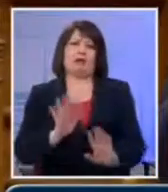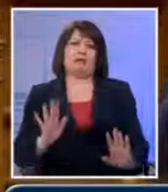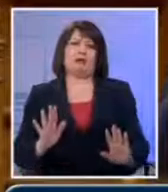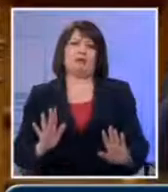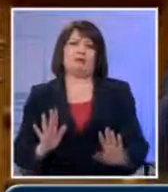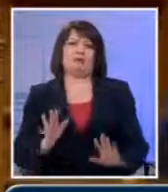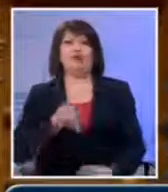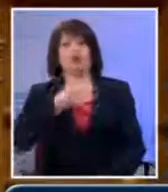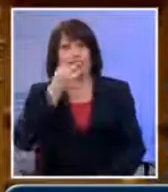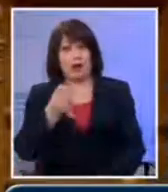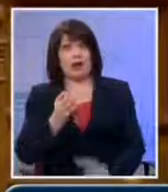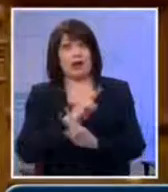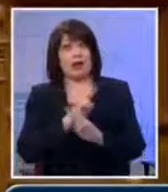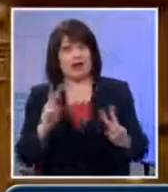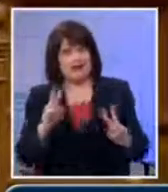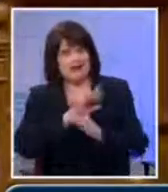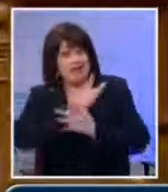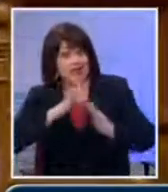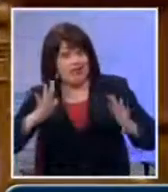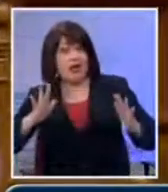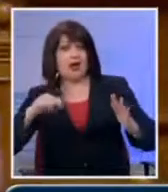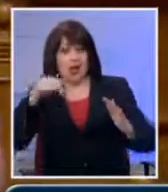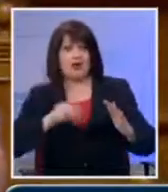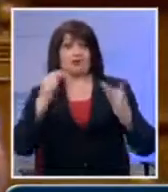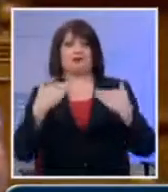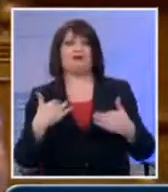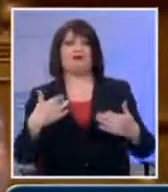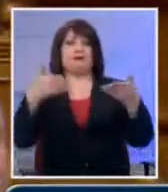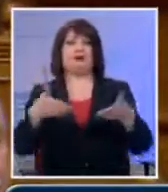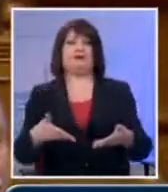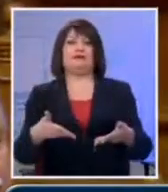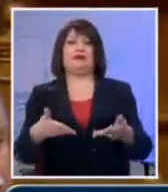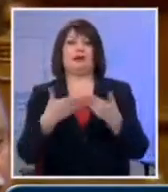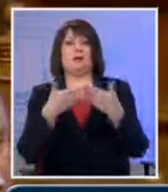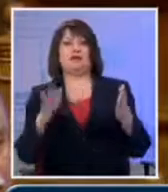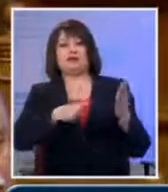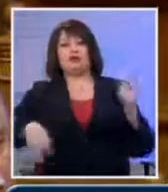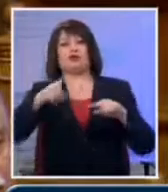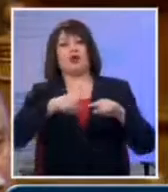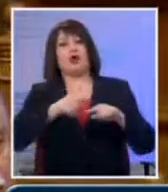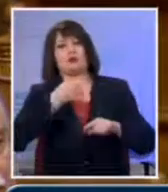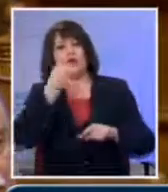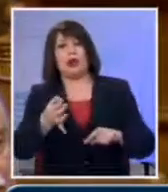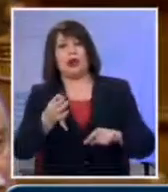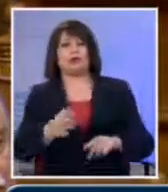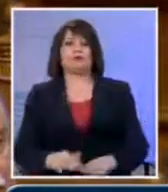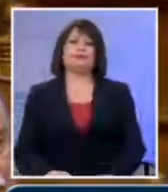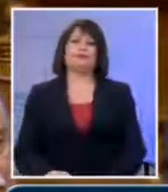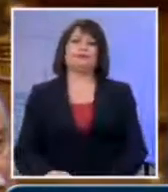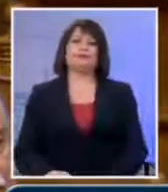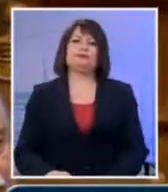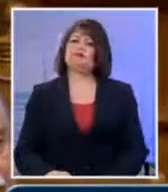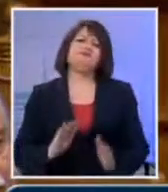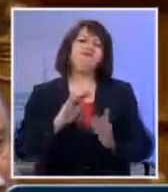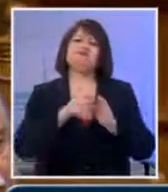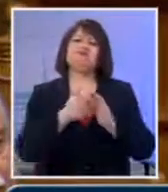που υπόδεται καθαρά, ξάστερα, μέσα στο Εθνικό Κοινοβούλιο, μπροστά στον ελληνικό λαό. Μας αφήνει παγερά αδιάφορους